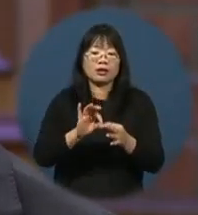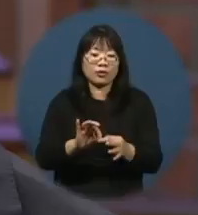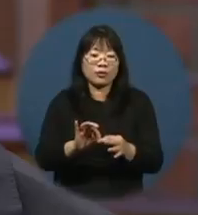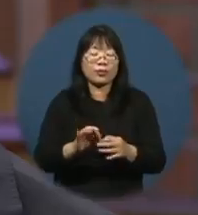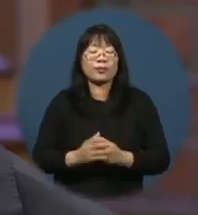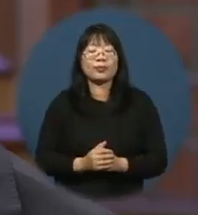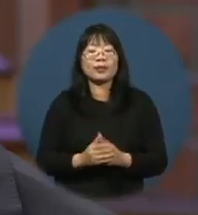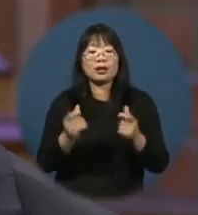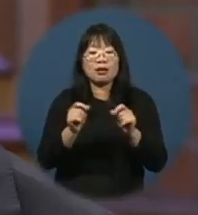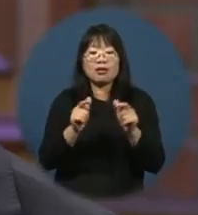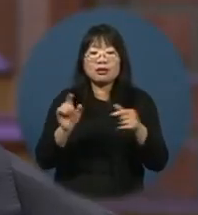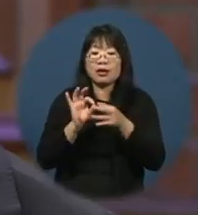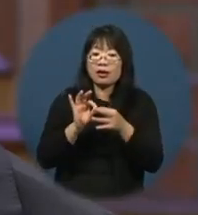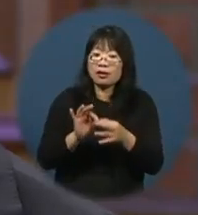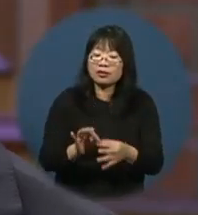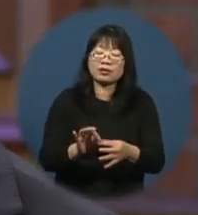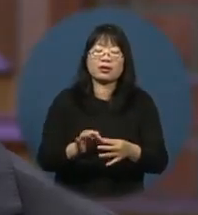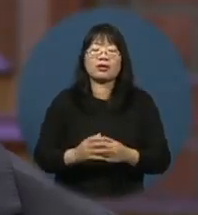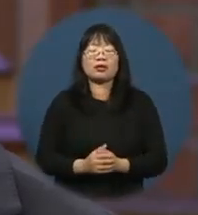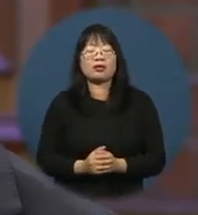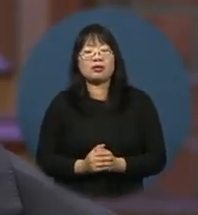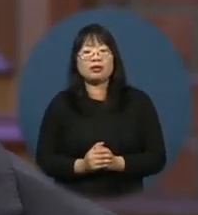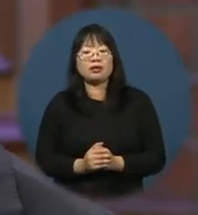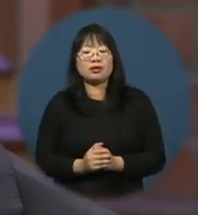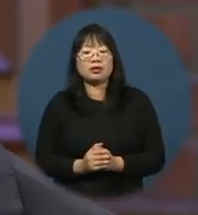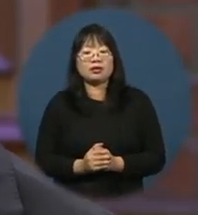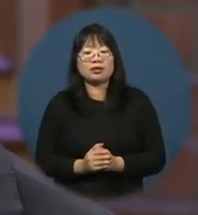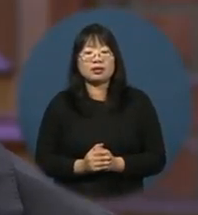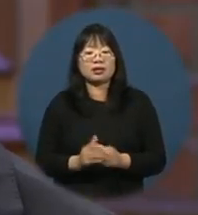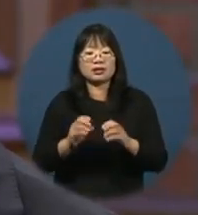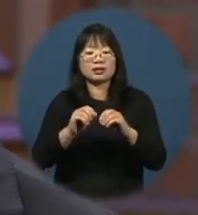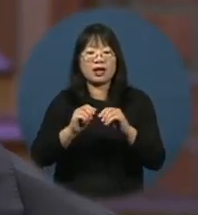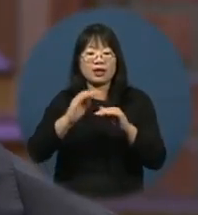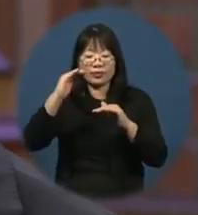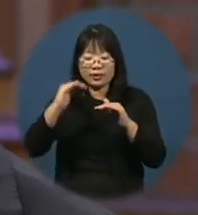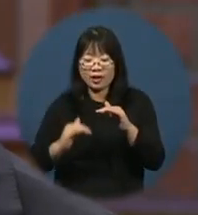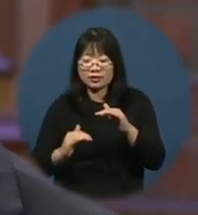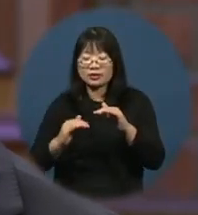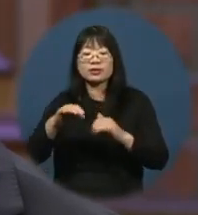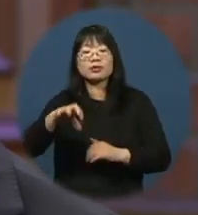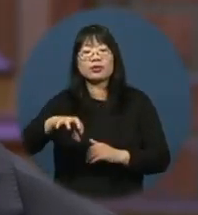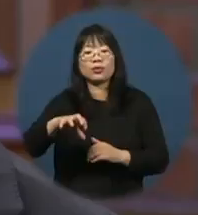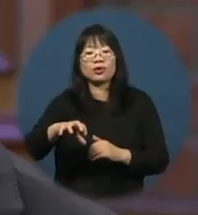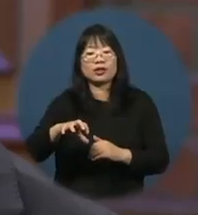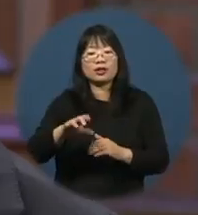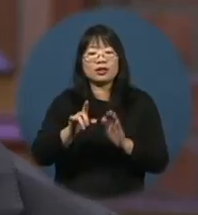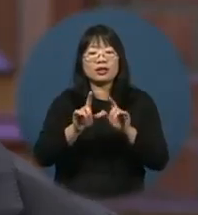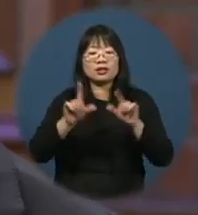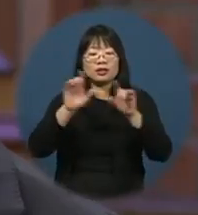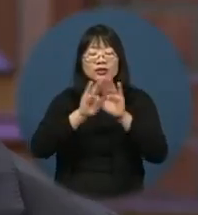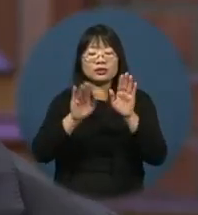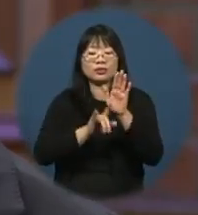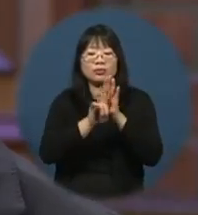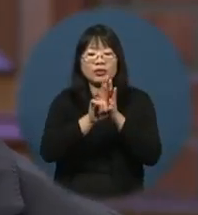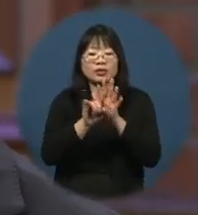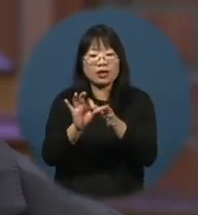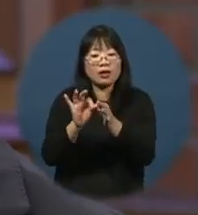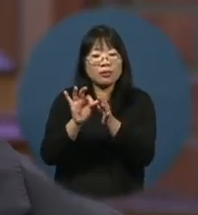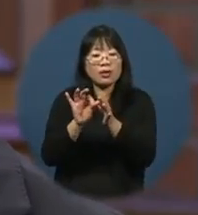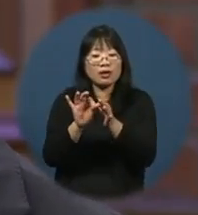되고요. 그런 것들이 계속해서 그 지대가 낮은 곳이라든지 예. 기후 변화